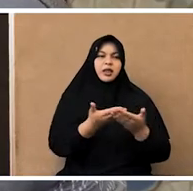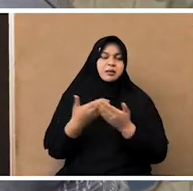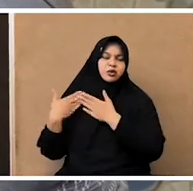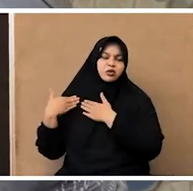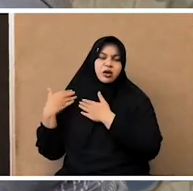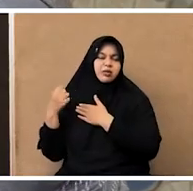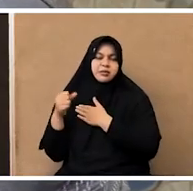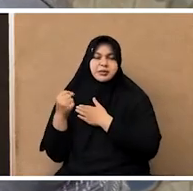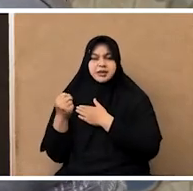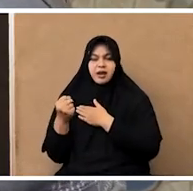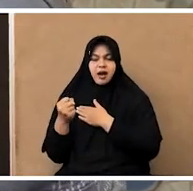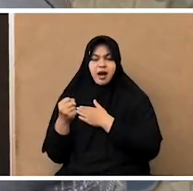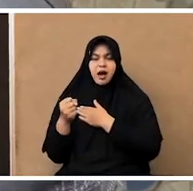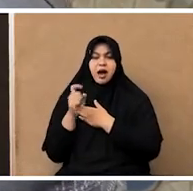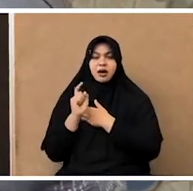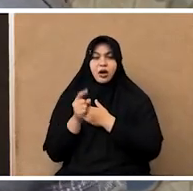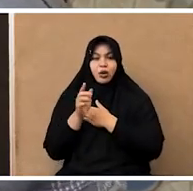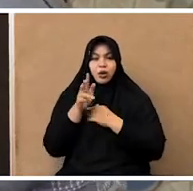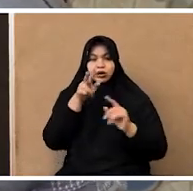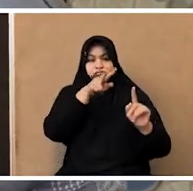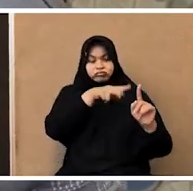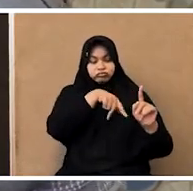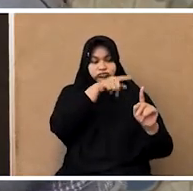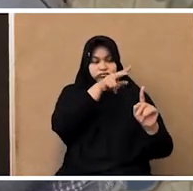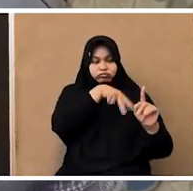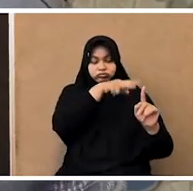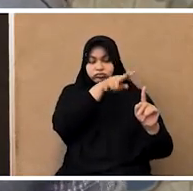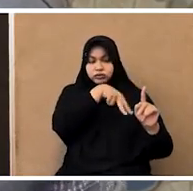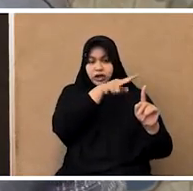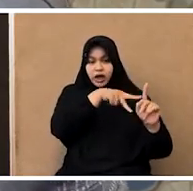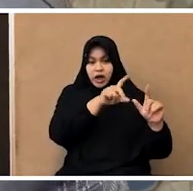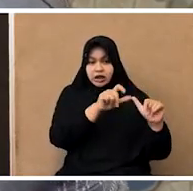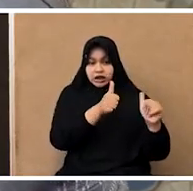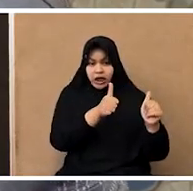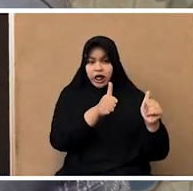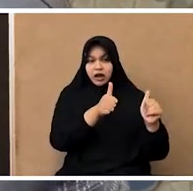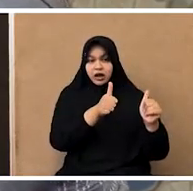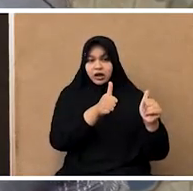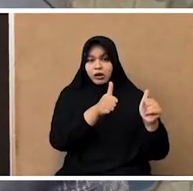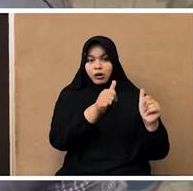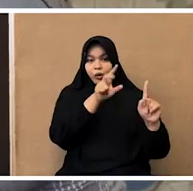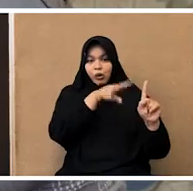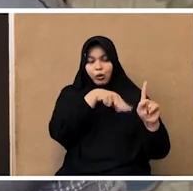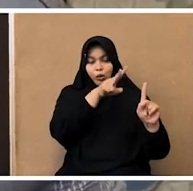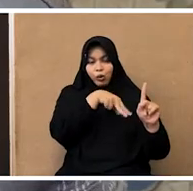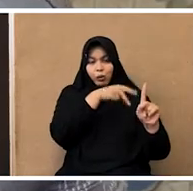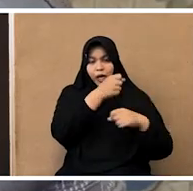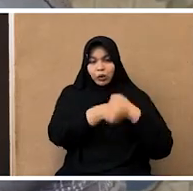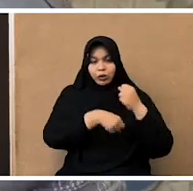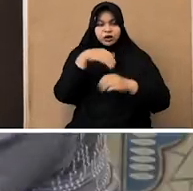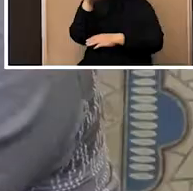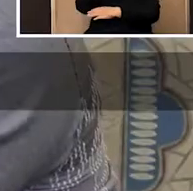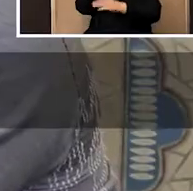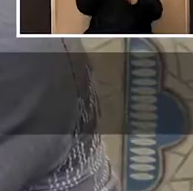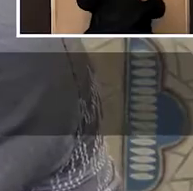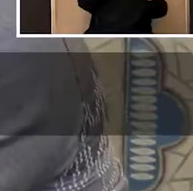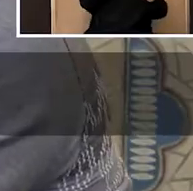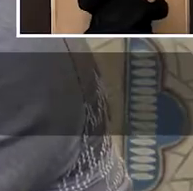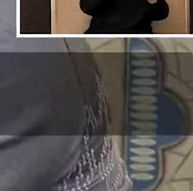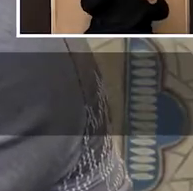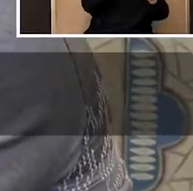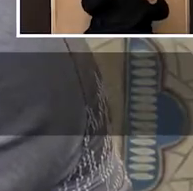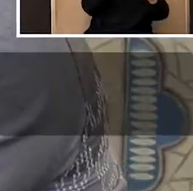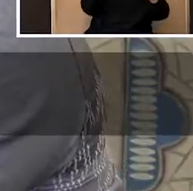Pertanggungjawaban pidana tapi kalau kemudian Berdasarkan hasil pemeriksaan bahwa ketika dia melakukan itu kondisinya sedang